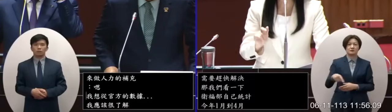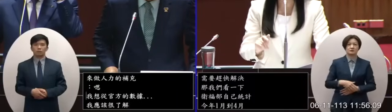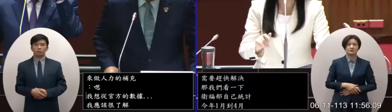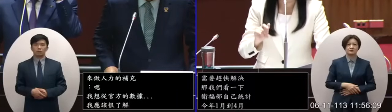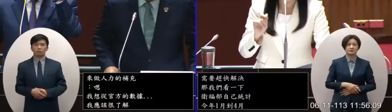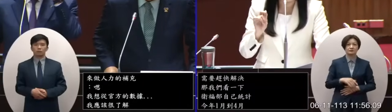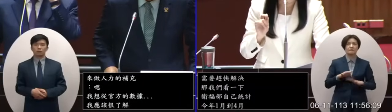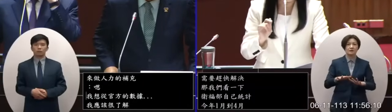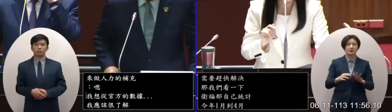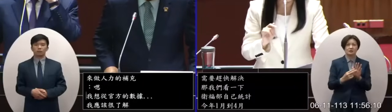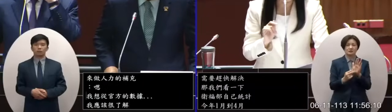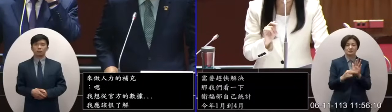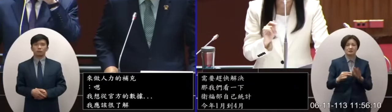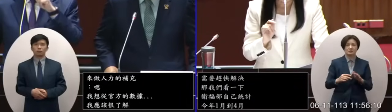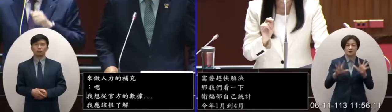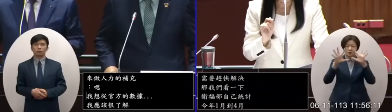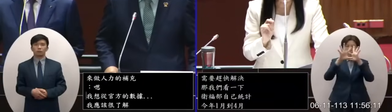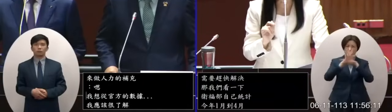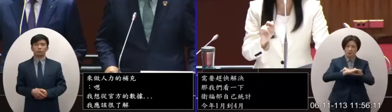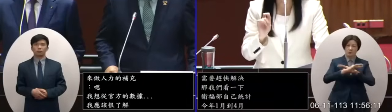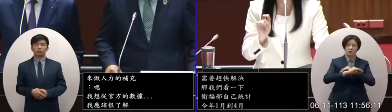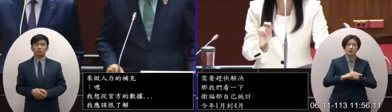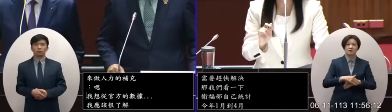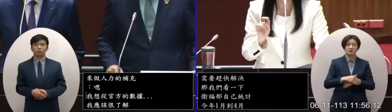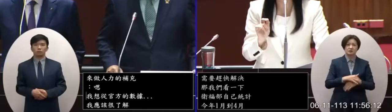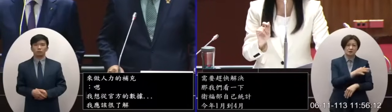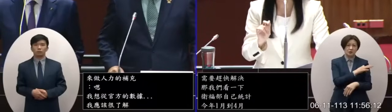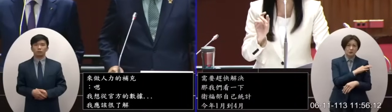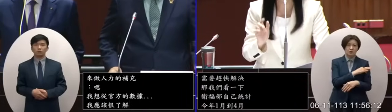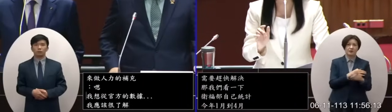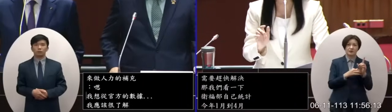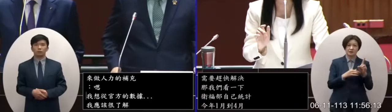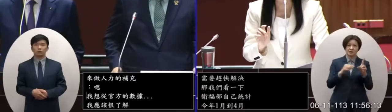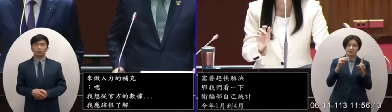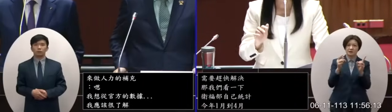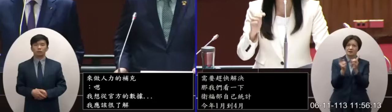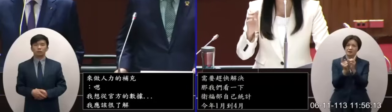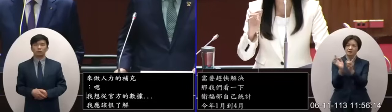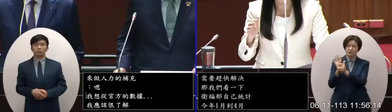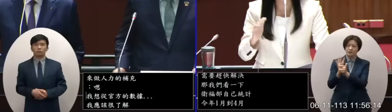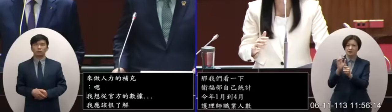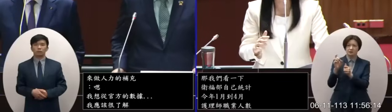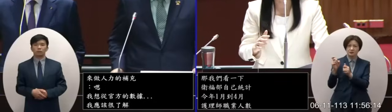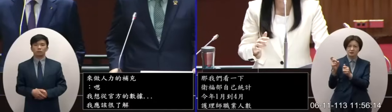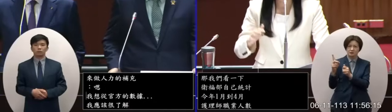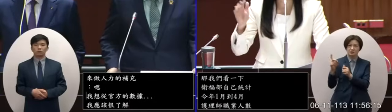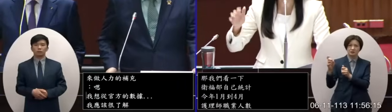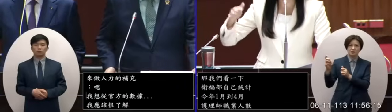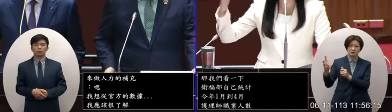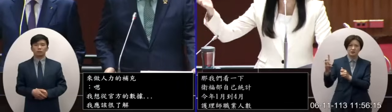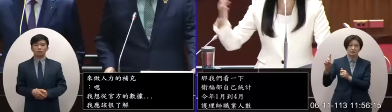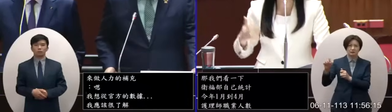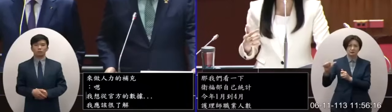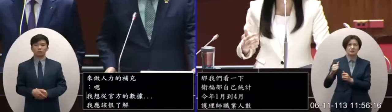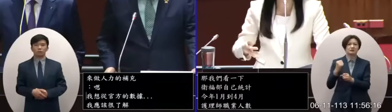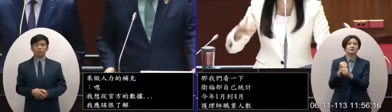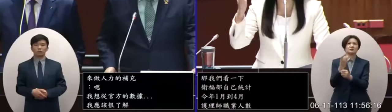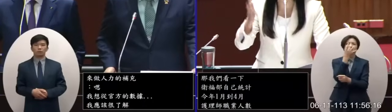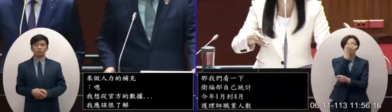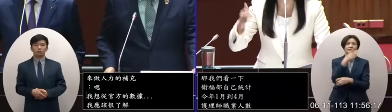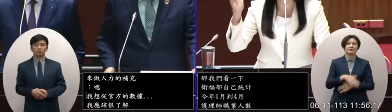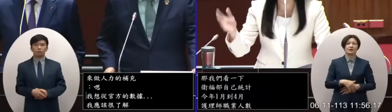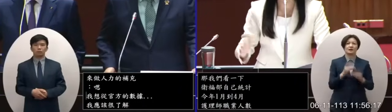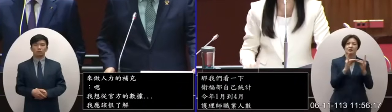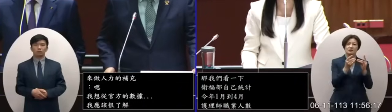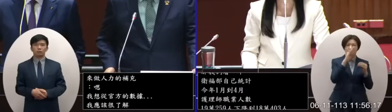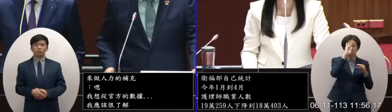我们就以啊哈大业的这个护病比1:11、13或15啊，你怎么达成啊？你刚刚说没有关床的部分，